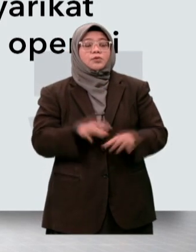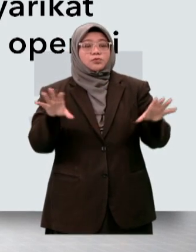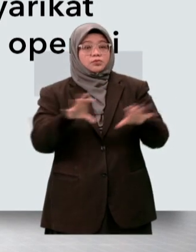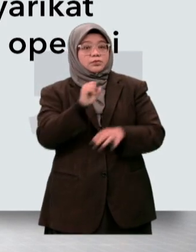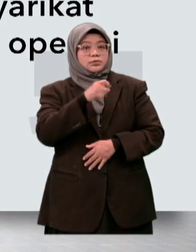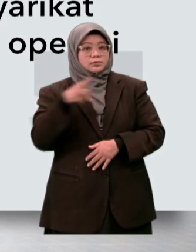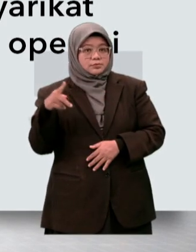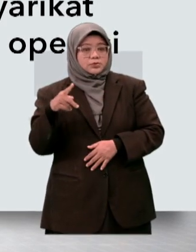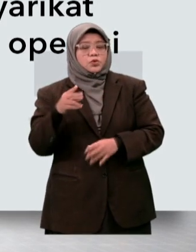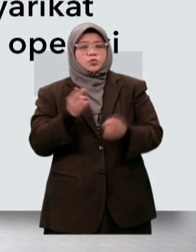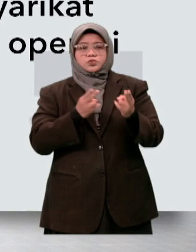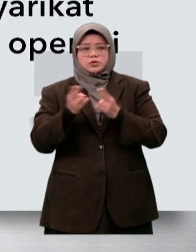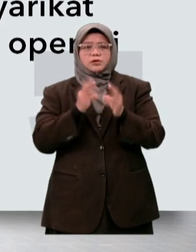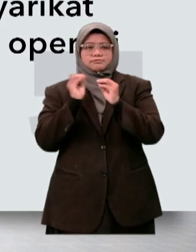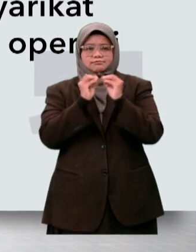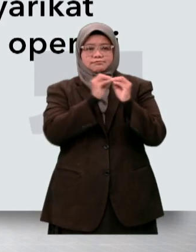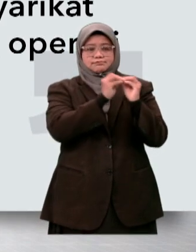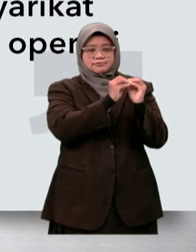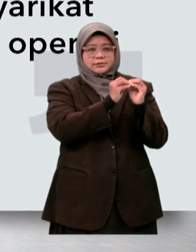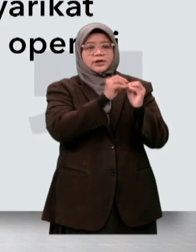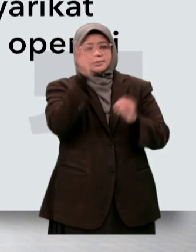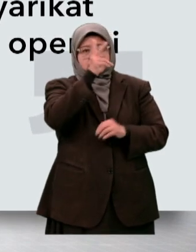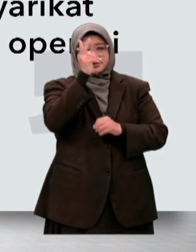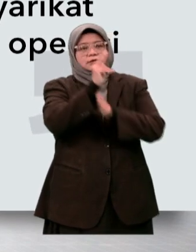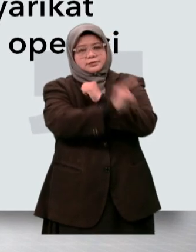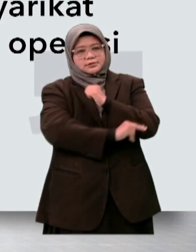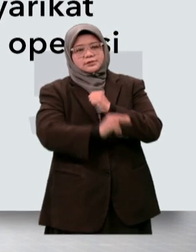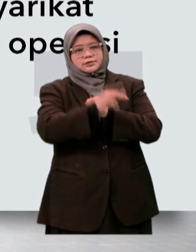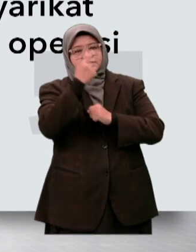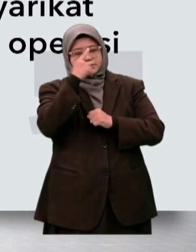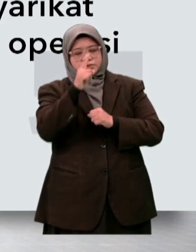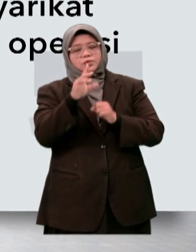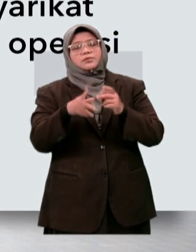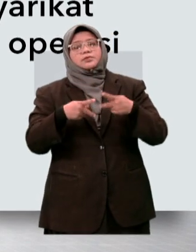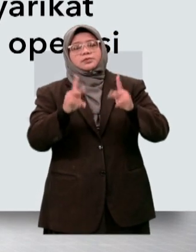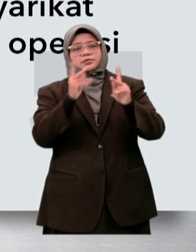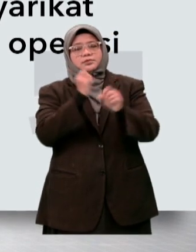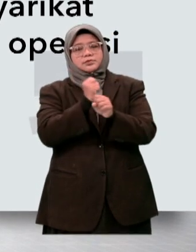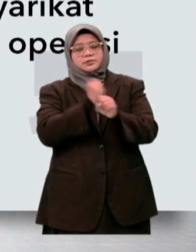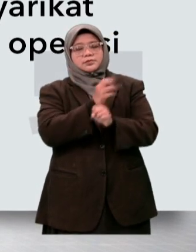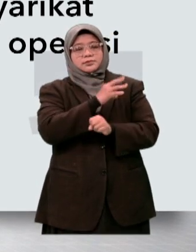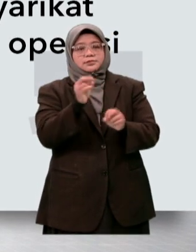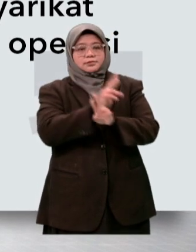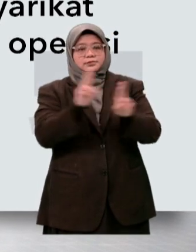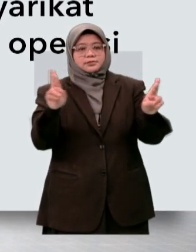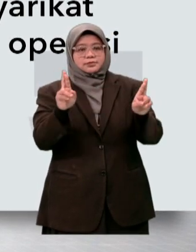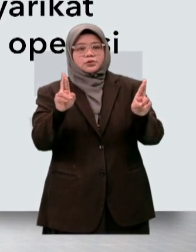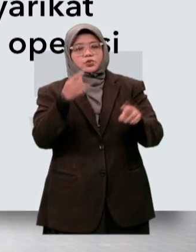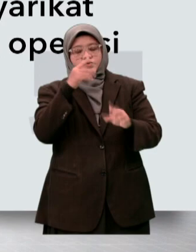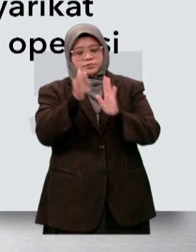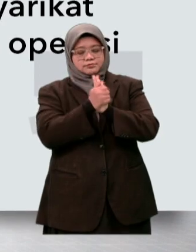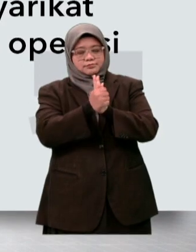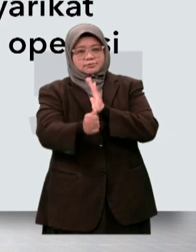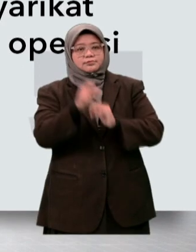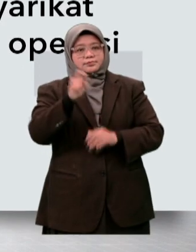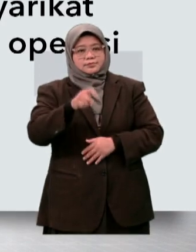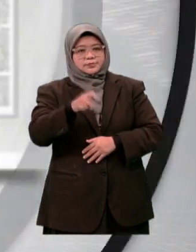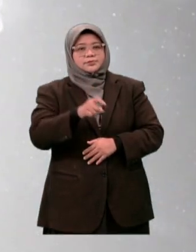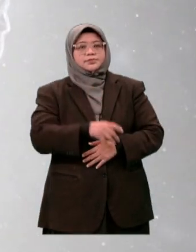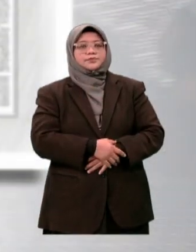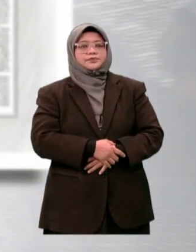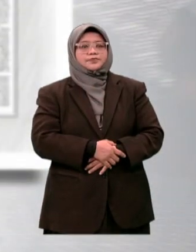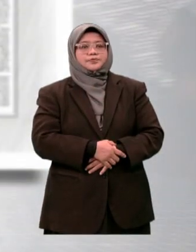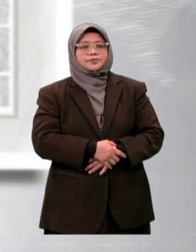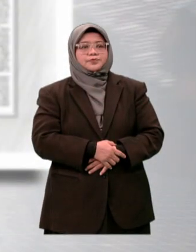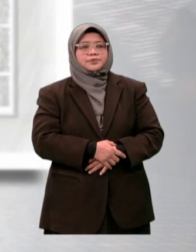aplikasi itu merupakan usaha berterusan kerajaan negeri untuk penyediaan peluang pekerjaan dan persiapan tenaga kerja Mahir yang diperlukan industri